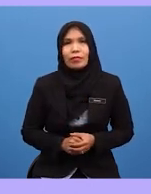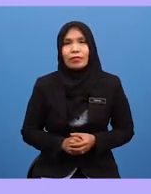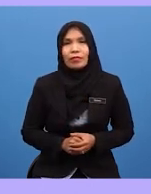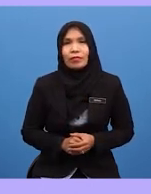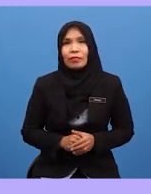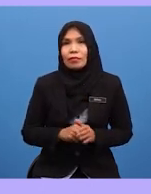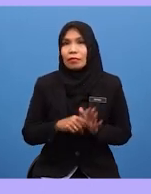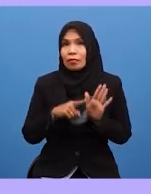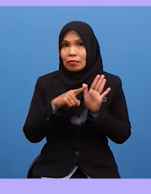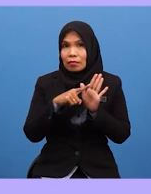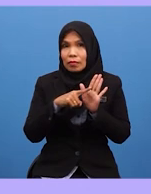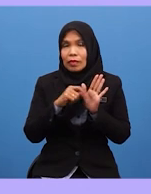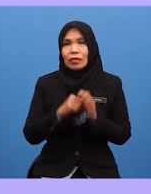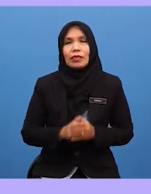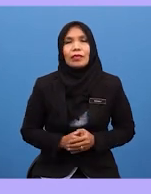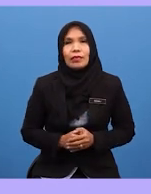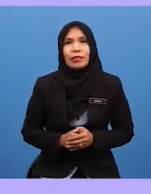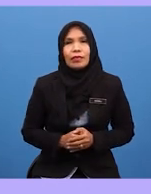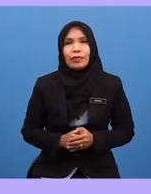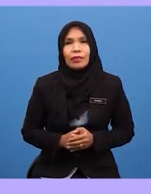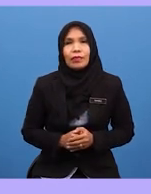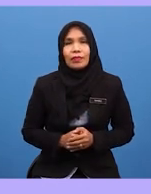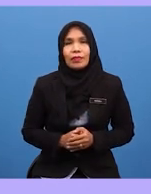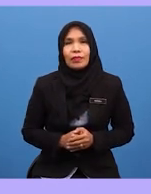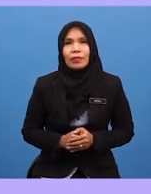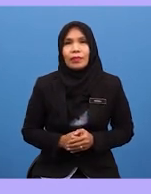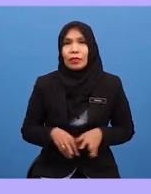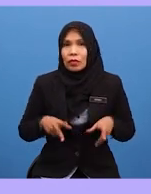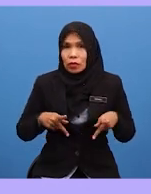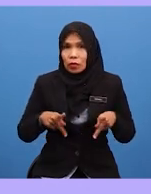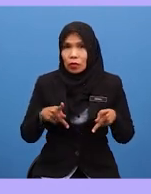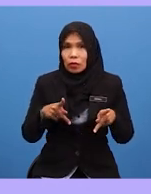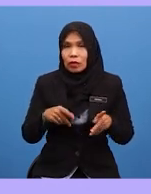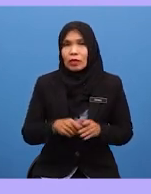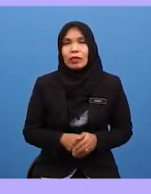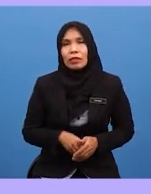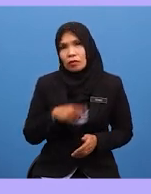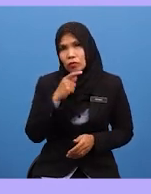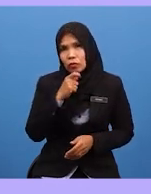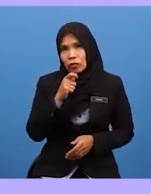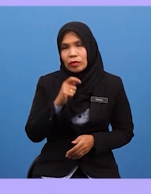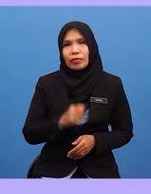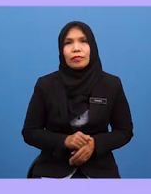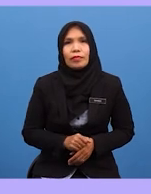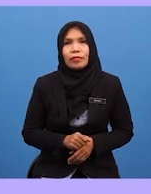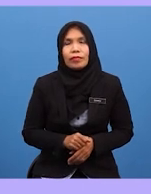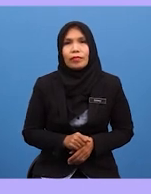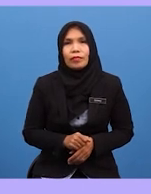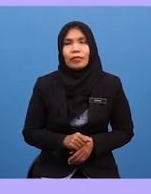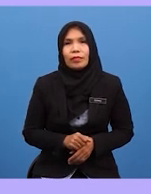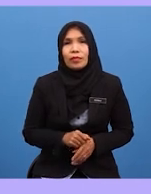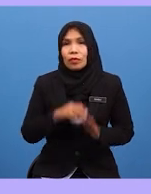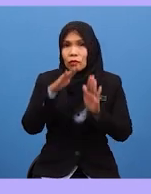negatif. Organisma mengalami proses penuaan atau